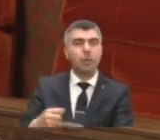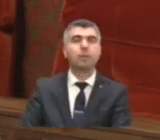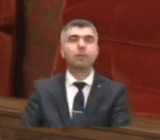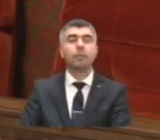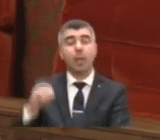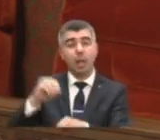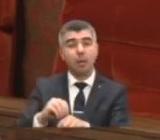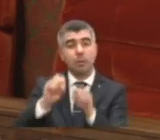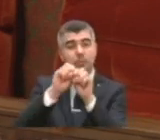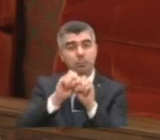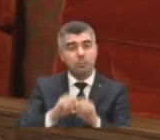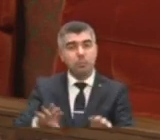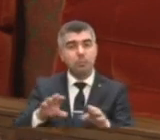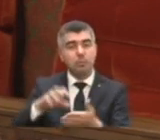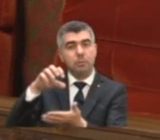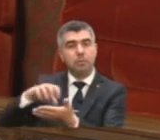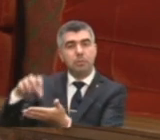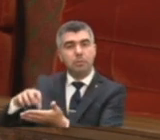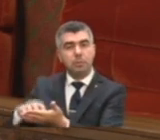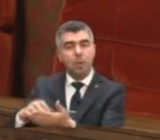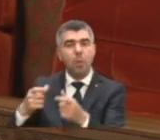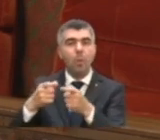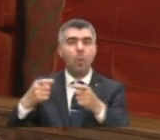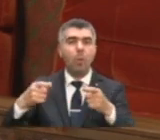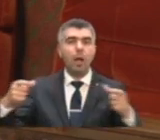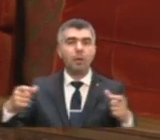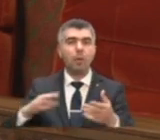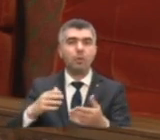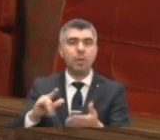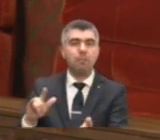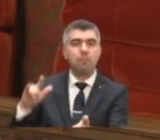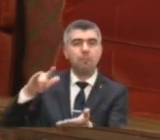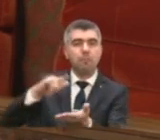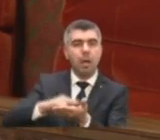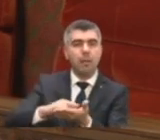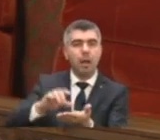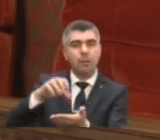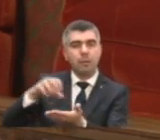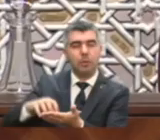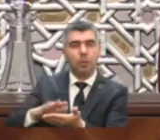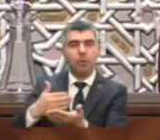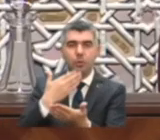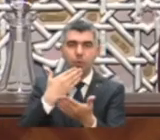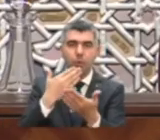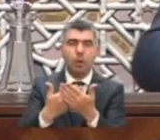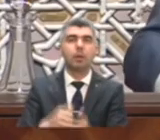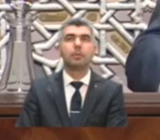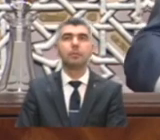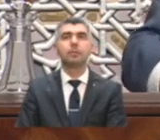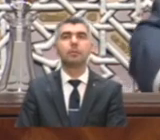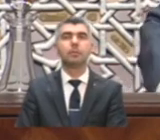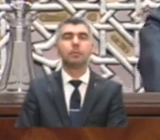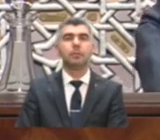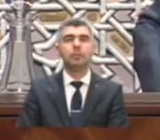يتم تعميمها على باقي المنظومات ثم توسيعها إلى المطارات الدولية الأخرى. شكرا والسلام. شكرا سيد